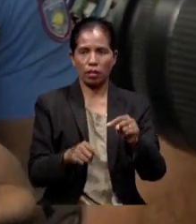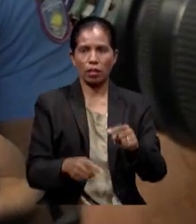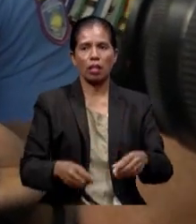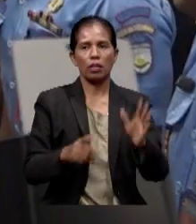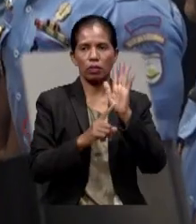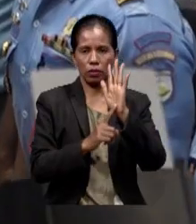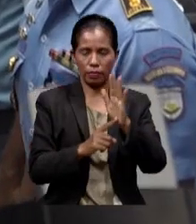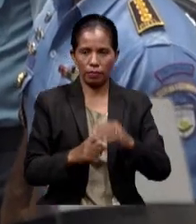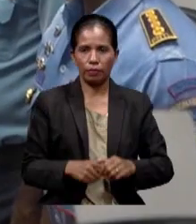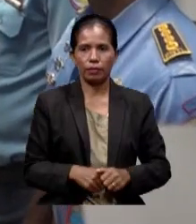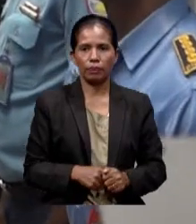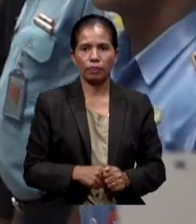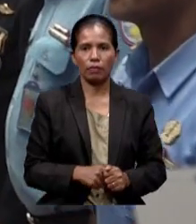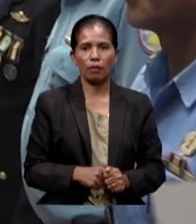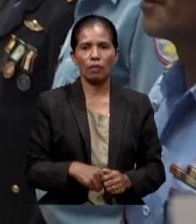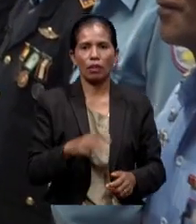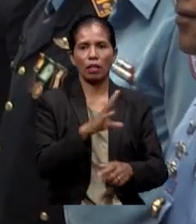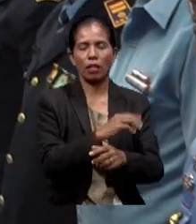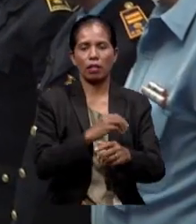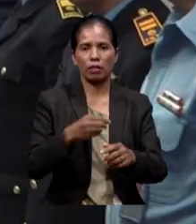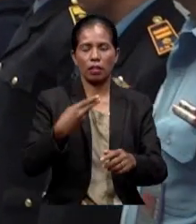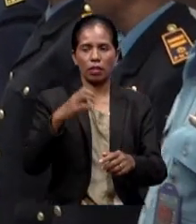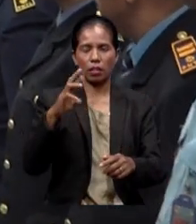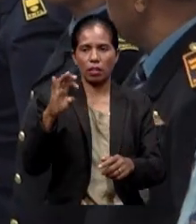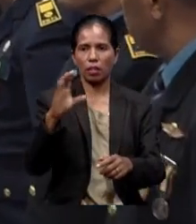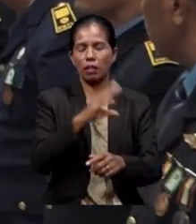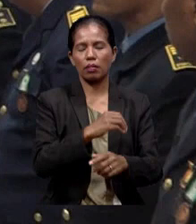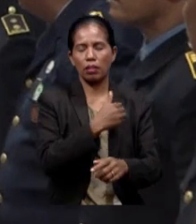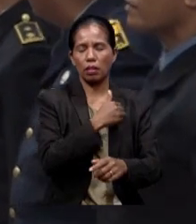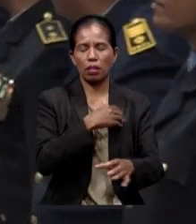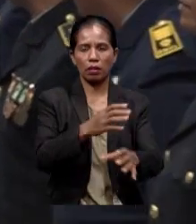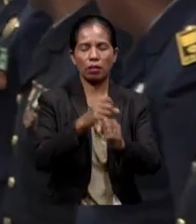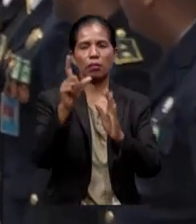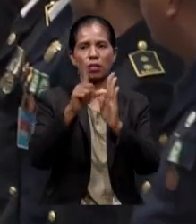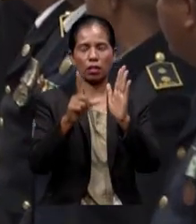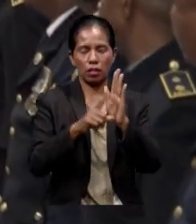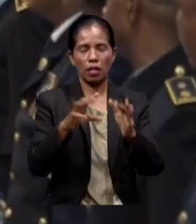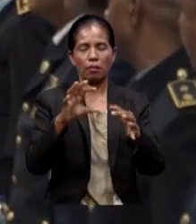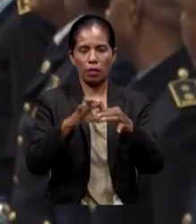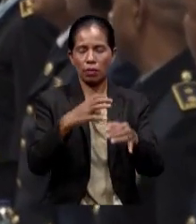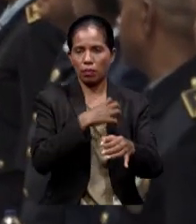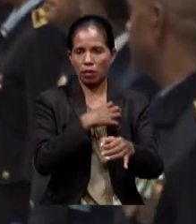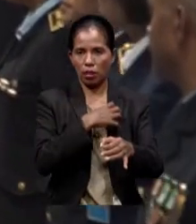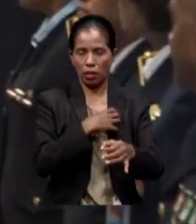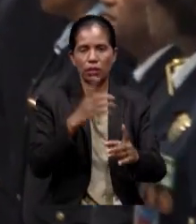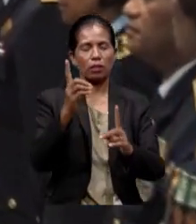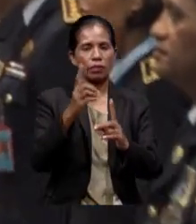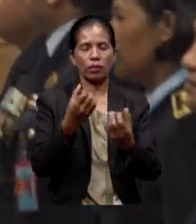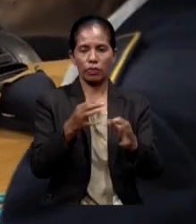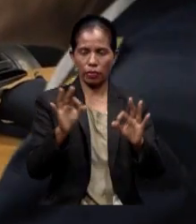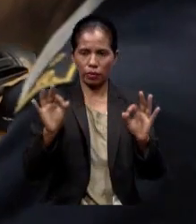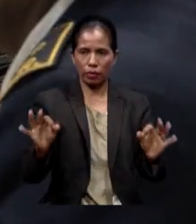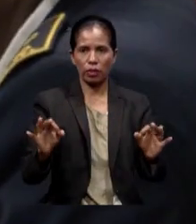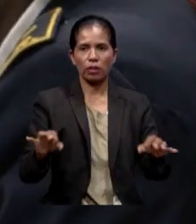fosailai. Comissário Geral Henrique da Costa Ateten, sida oximulista konoba membro polícia nebe atu reforma husi